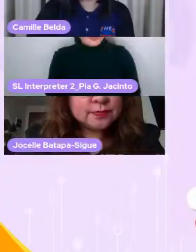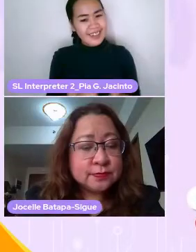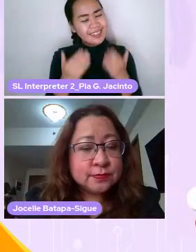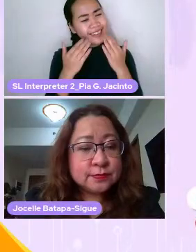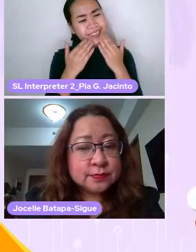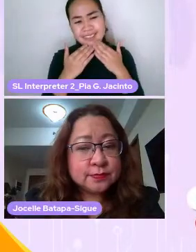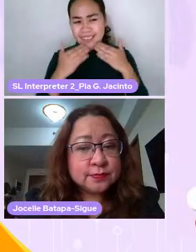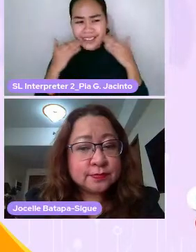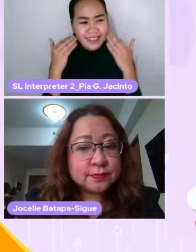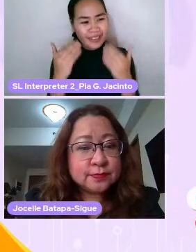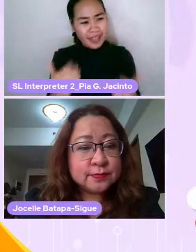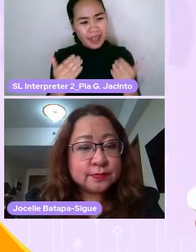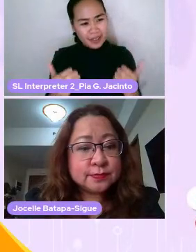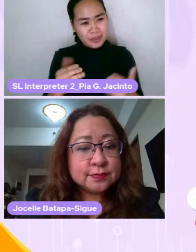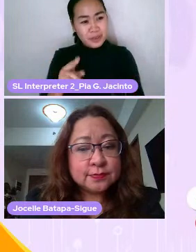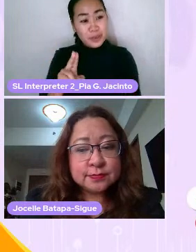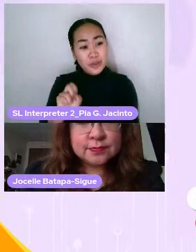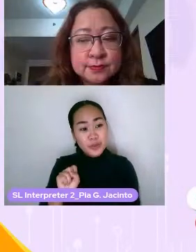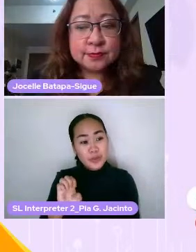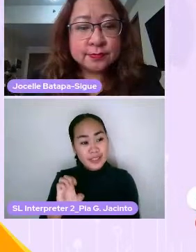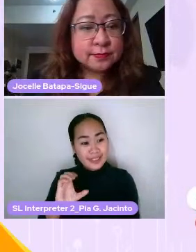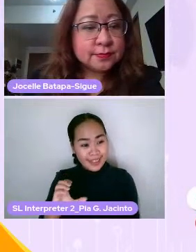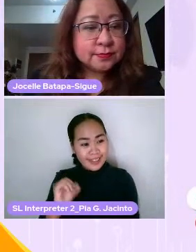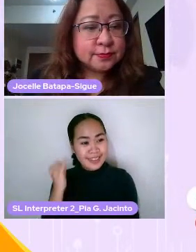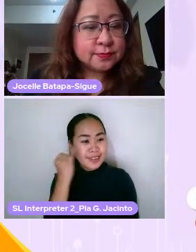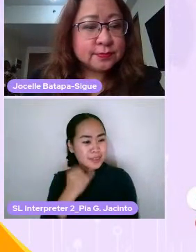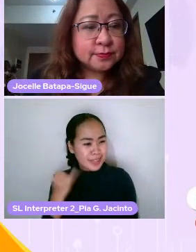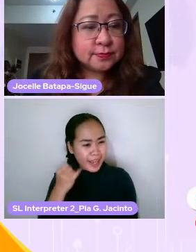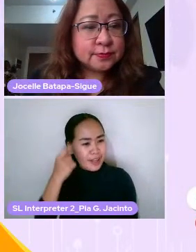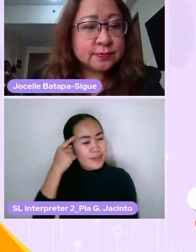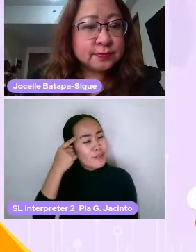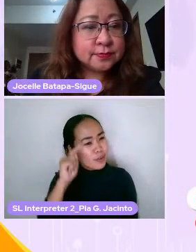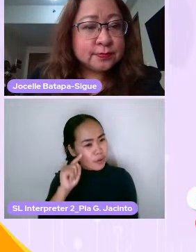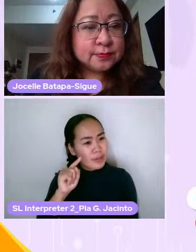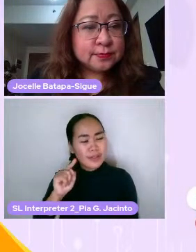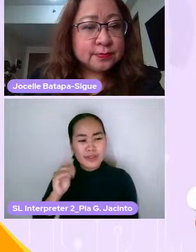Maraming salamat po, Yusek Giselle, for that very